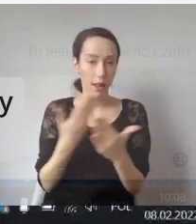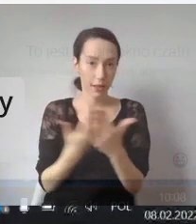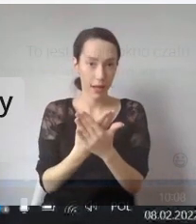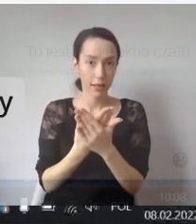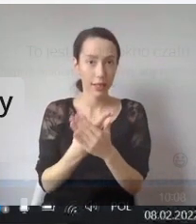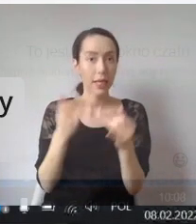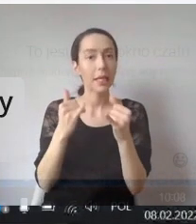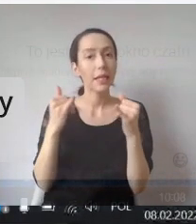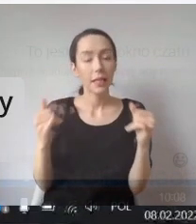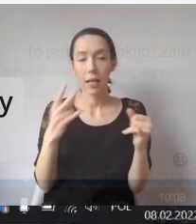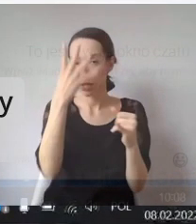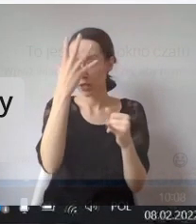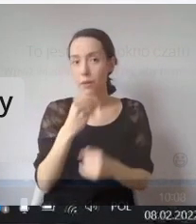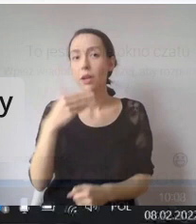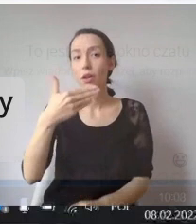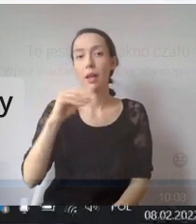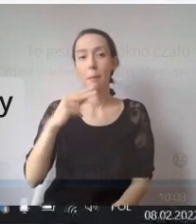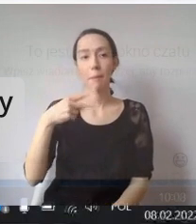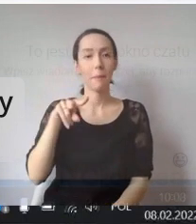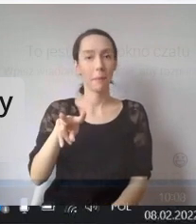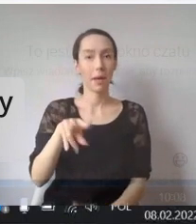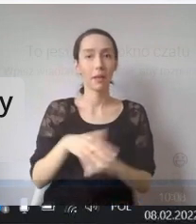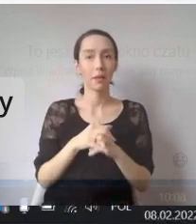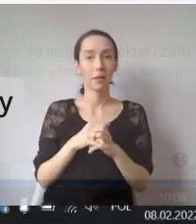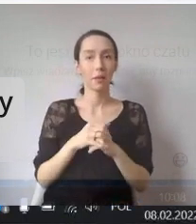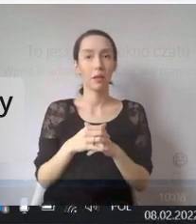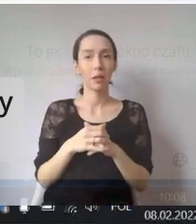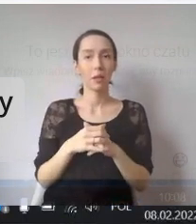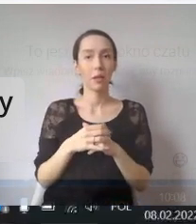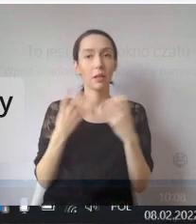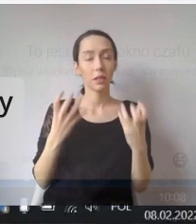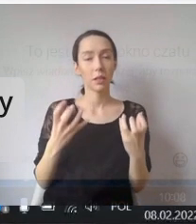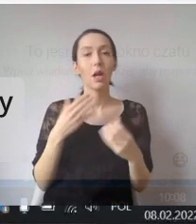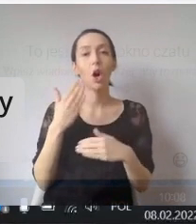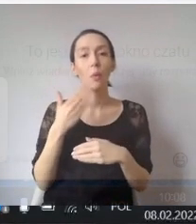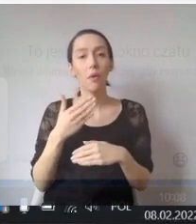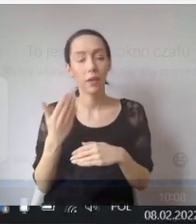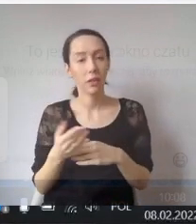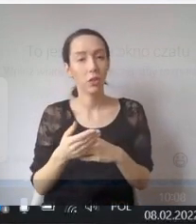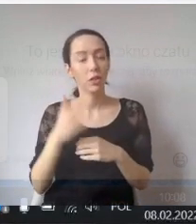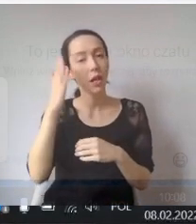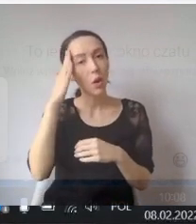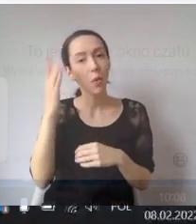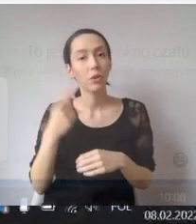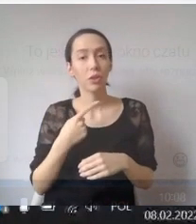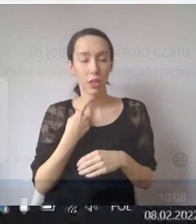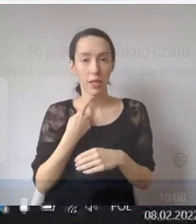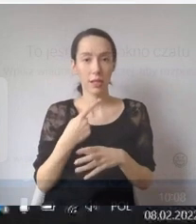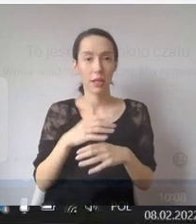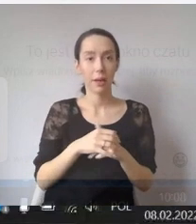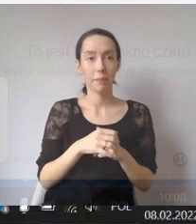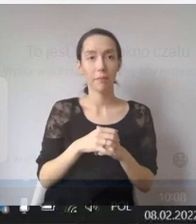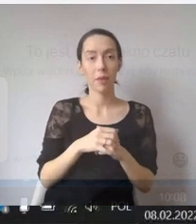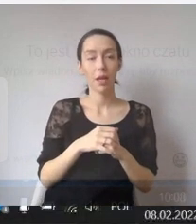chciałabym jeszcze raz omówić tą część, gdzie możemy dodać znajomość języka obcego, ponieważ tutaj na czacie pojawiło się